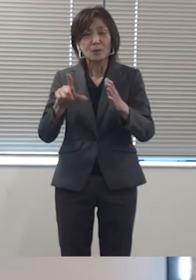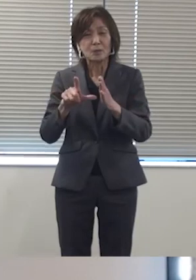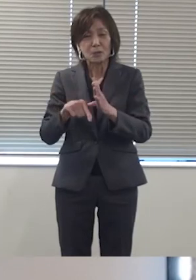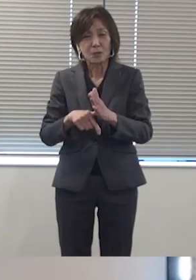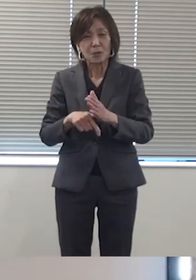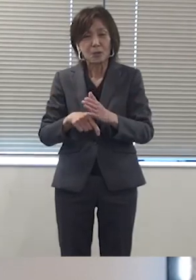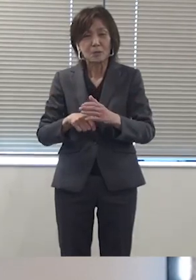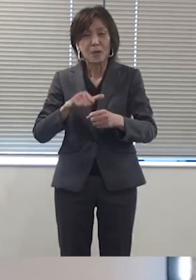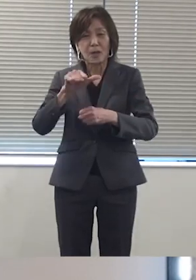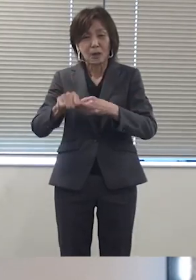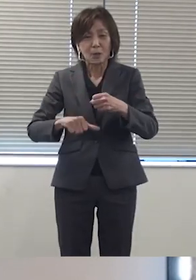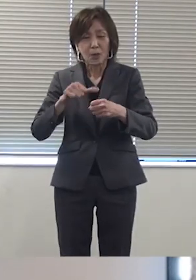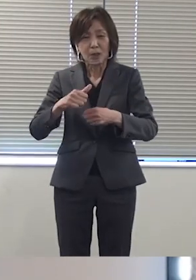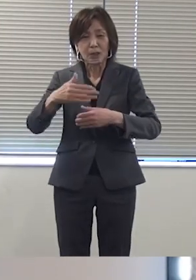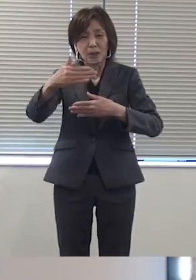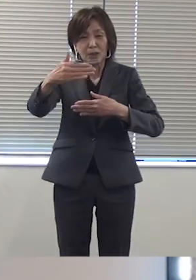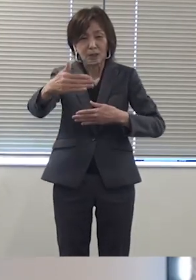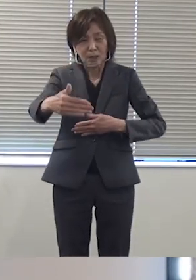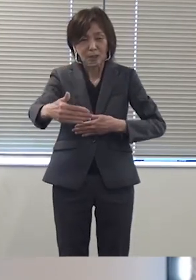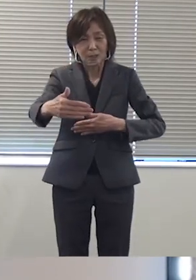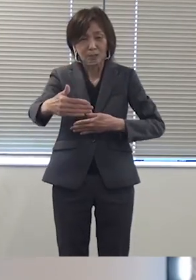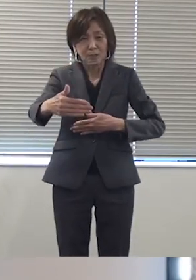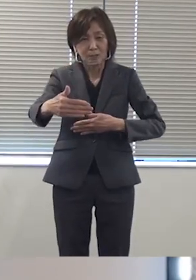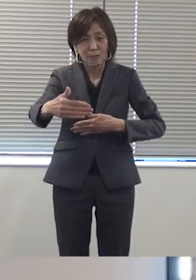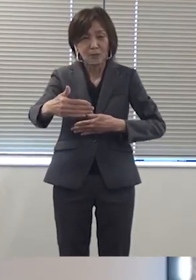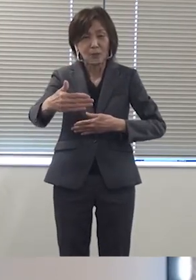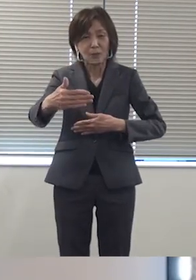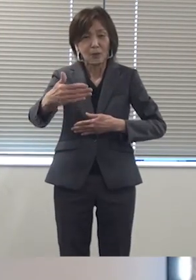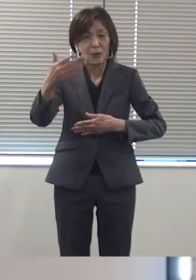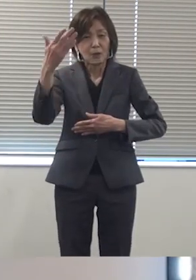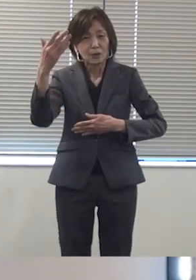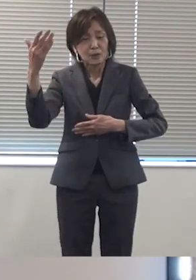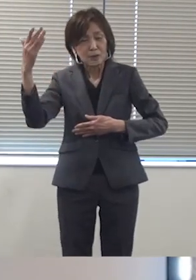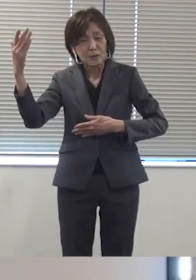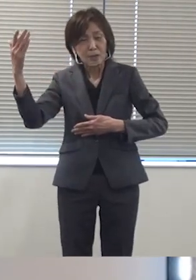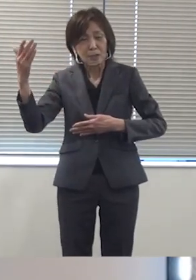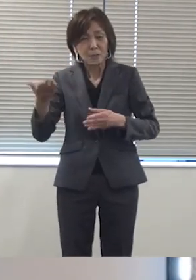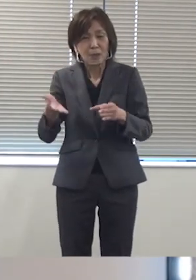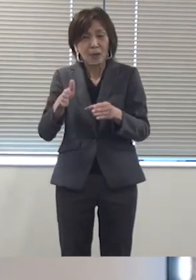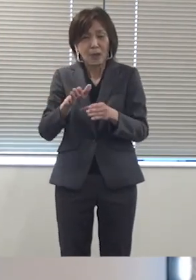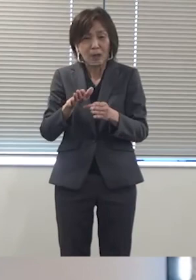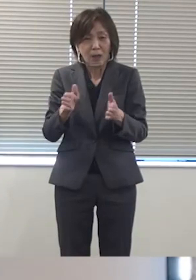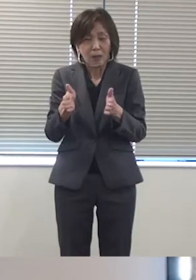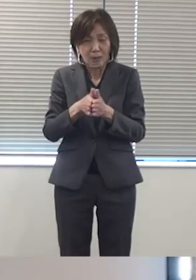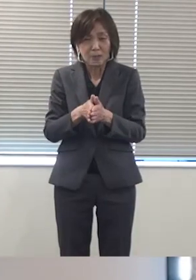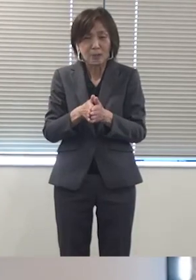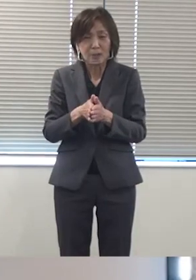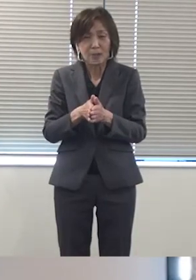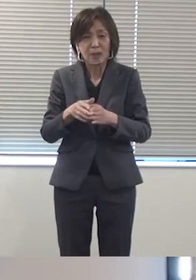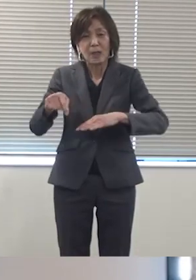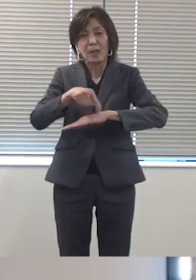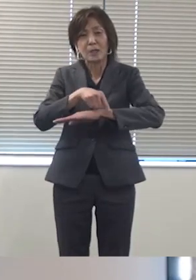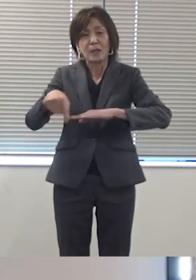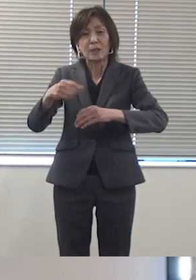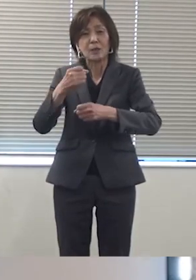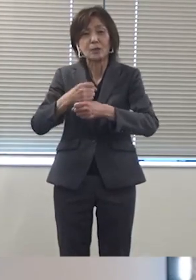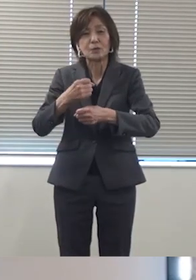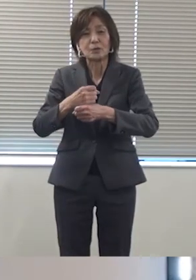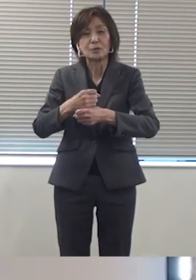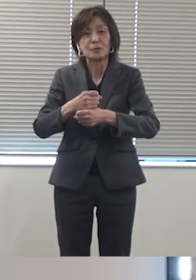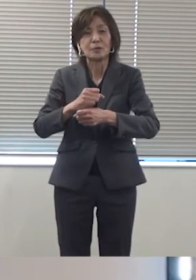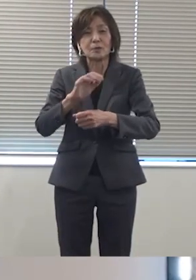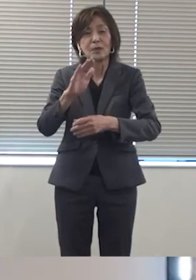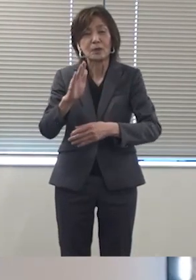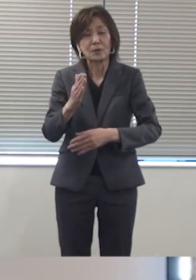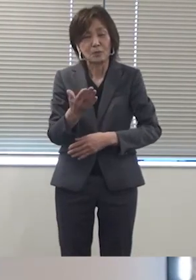ディングにしてるって言った方が分かりやすいと言いますが、ちょっとペンディングにしてるんですけど、国の予算がどう変わっていくかも分からないので、 それはど